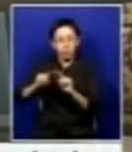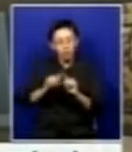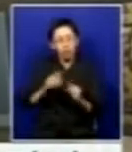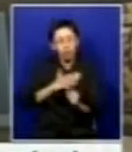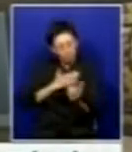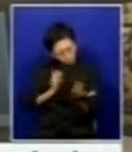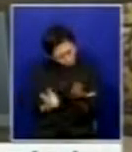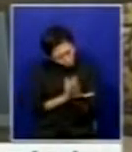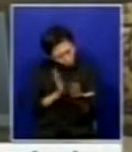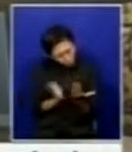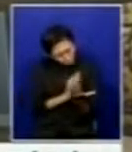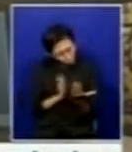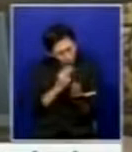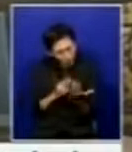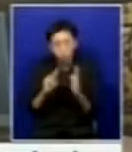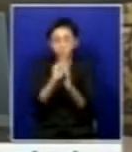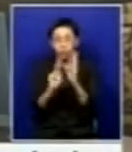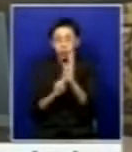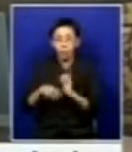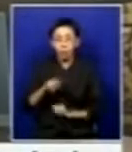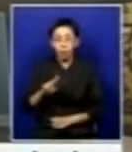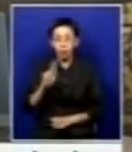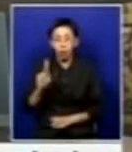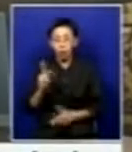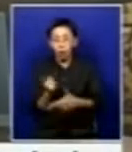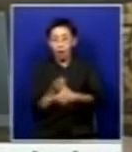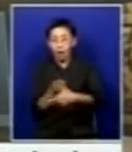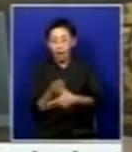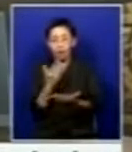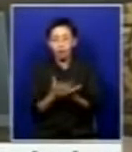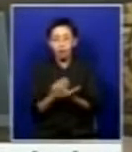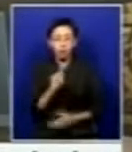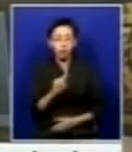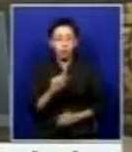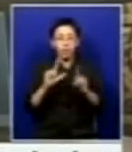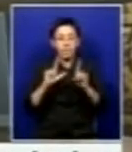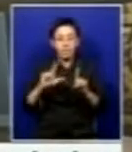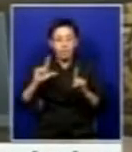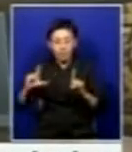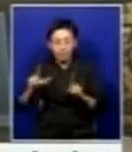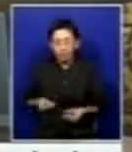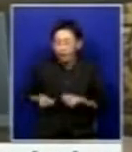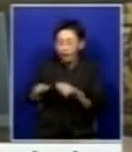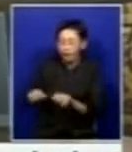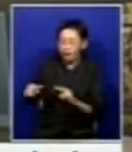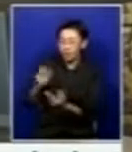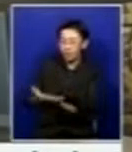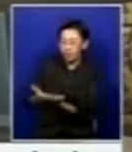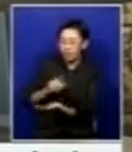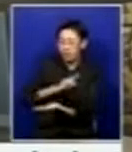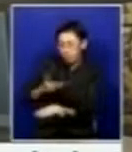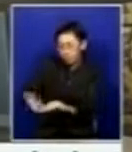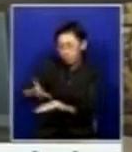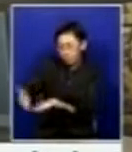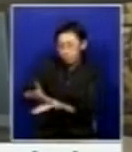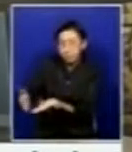องของพระราชกำหนดฉบับแรกที่กู้เงิน1ล้านล้านให้กระทรวงการคลังไปใช้จ่ายรายละเอียดของการกู้